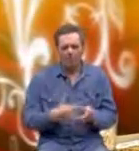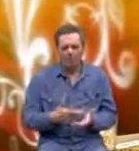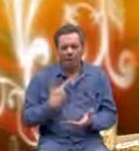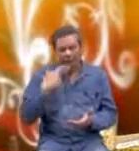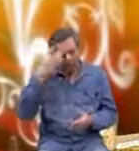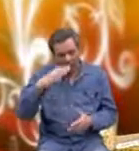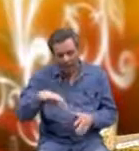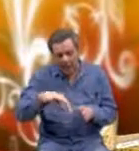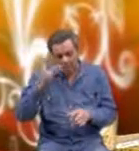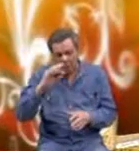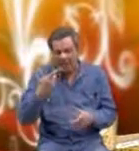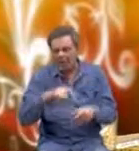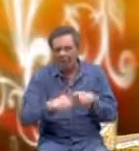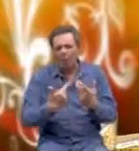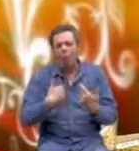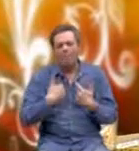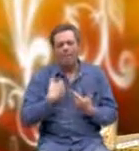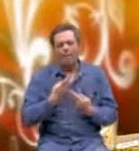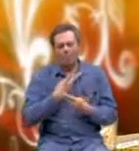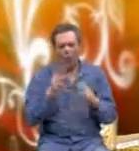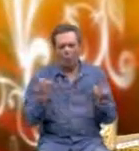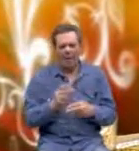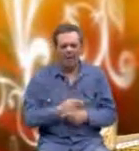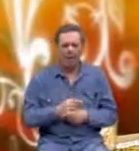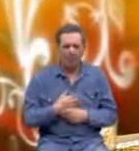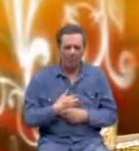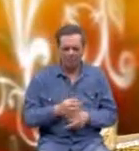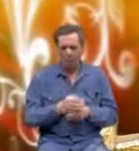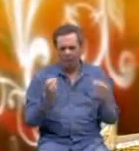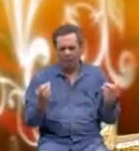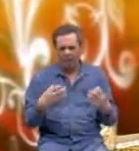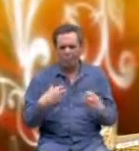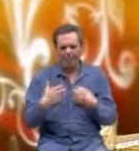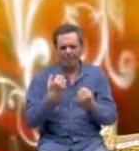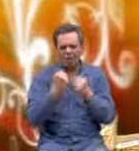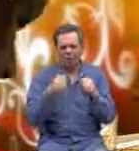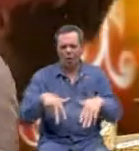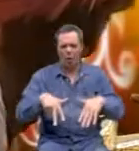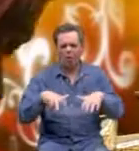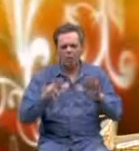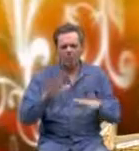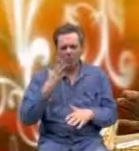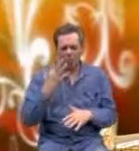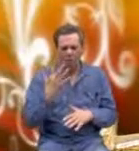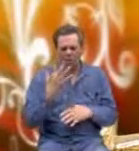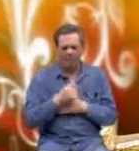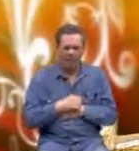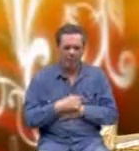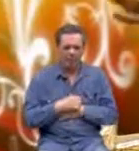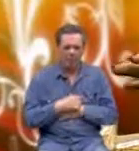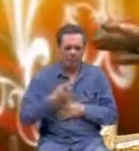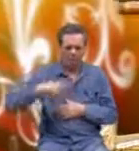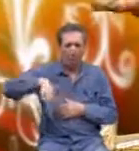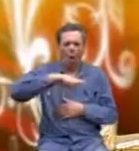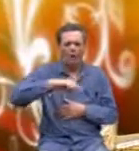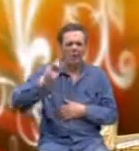doznati neke druge stvari koje bi mene obogatile. Pa eto, znači, otvaramo sajam u četvrtak 18.5. Okretište tramvaja Črnomerec. Da, okretište